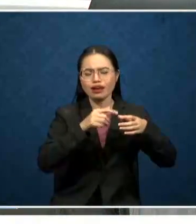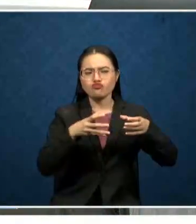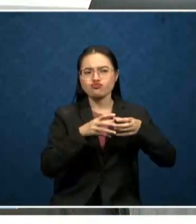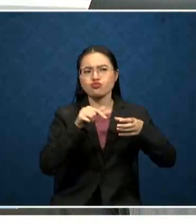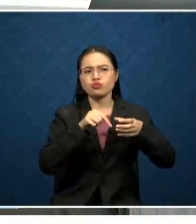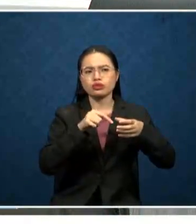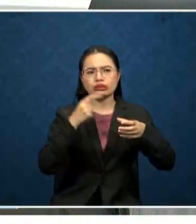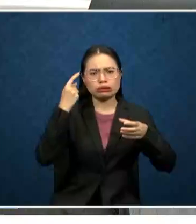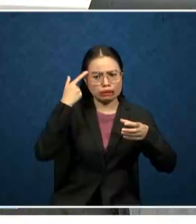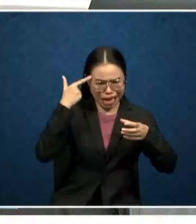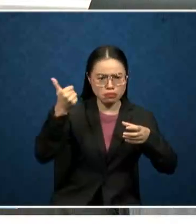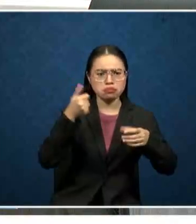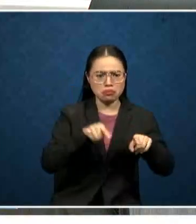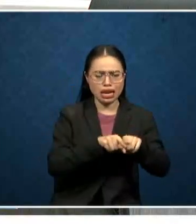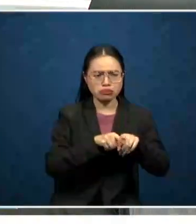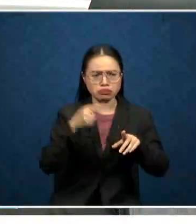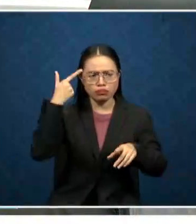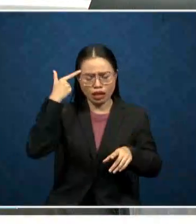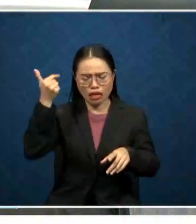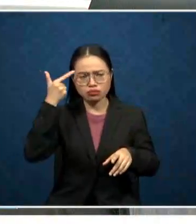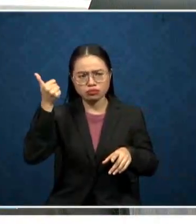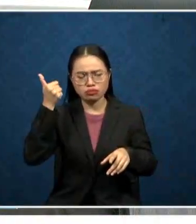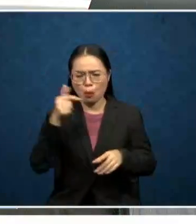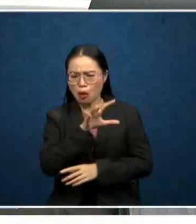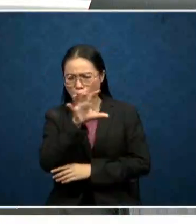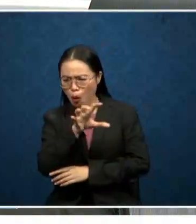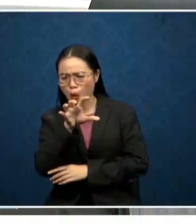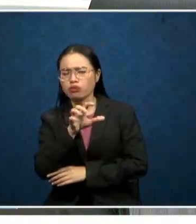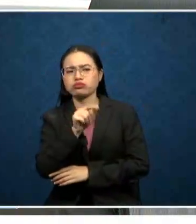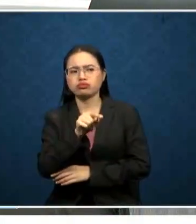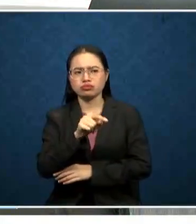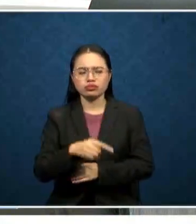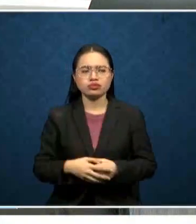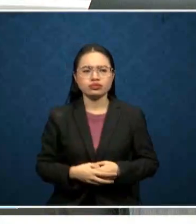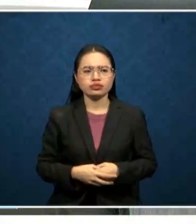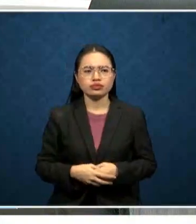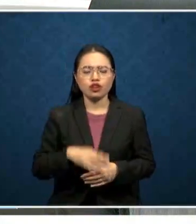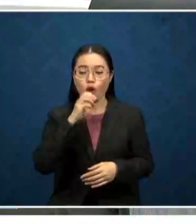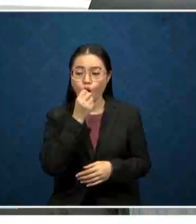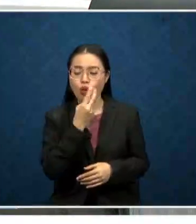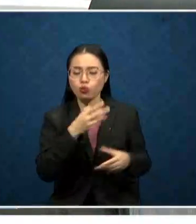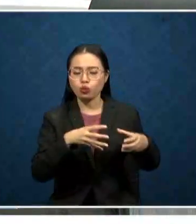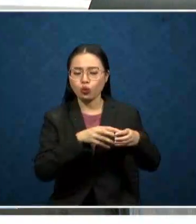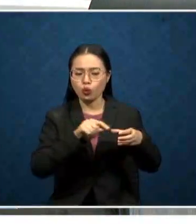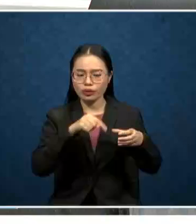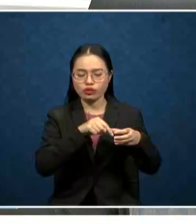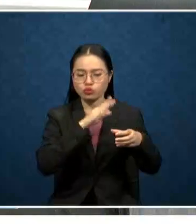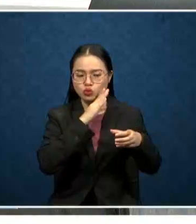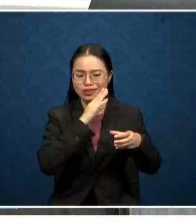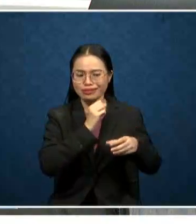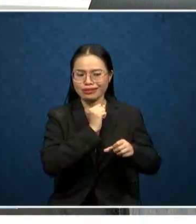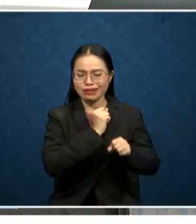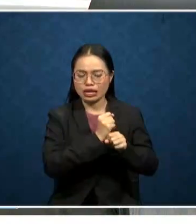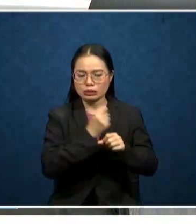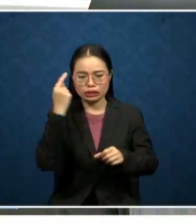ติที่เก่งฉลาดนะฮะแต่ว่าถ้าท่านประธานสังเกตดูนะครับว่ากลุ่มพวกนี้เวลาปฏิบัติงานเนี่ยมักจะแบ่ง